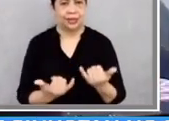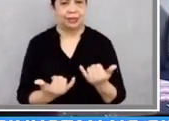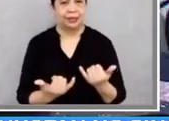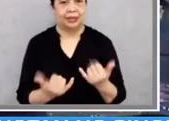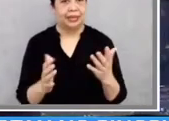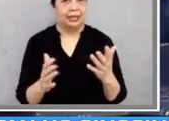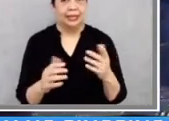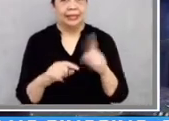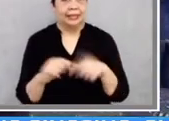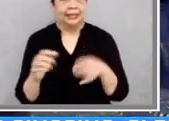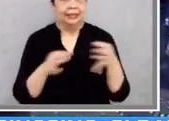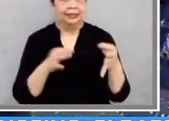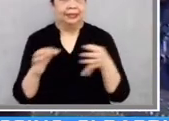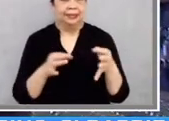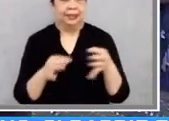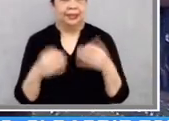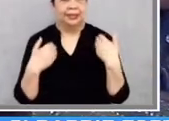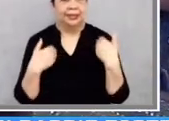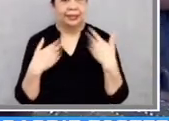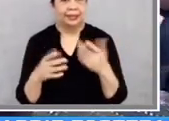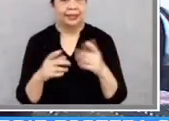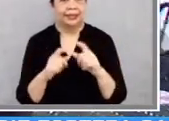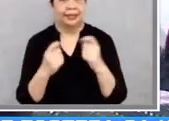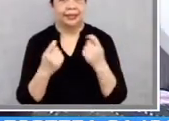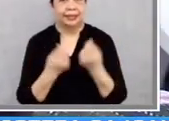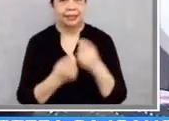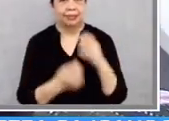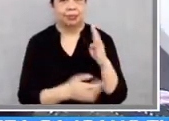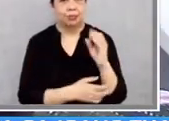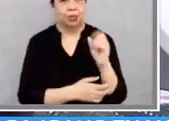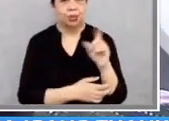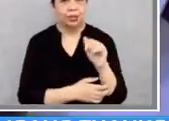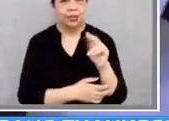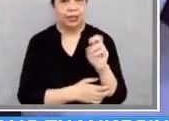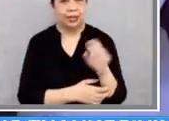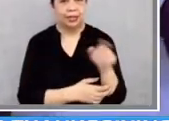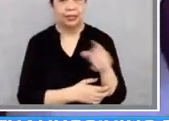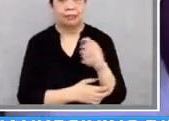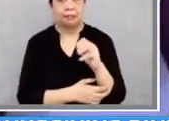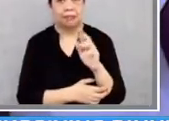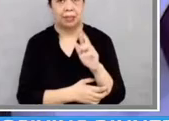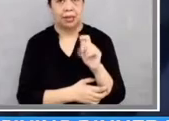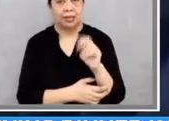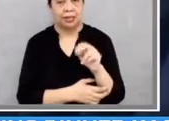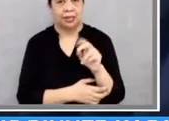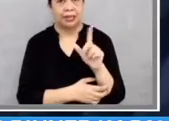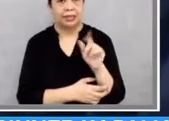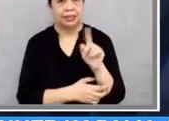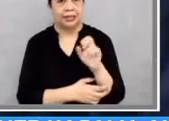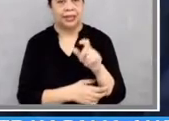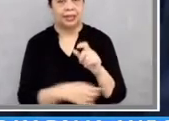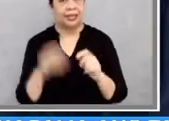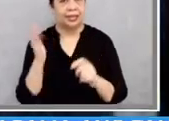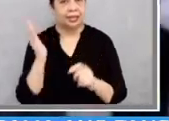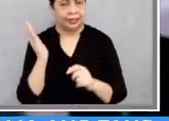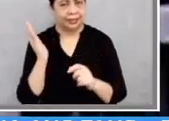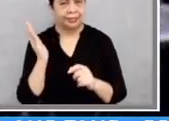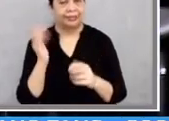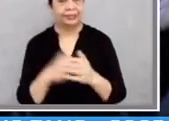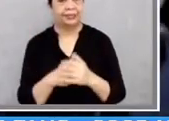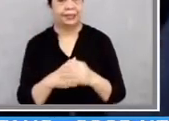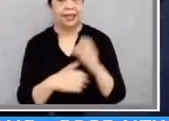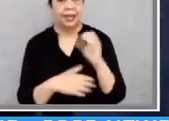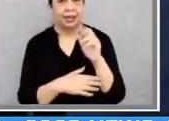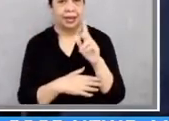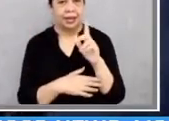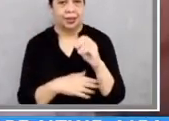ma-explain. Naroon din ang Team Bozenia na sina Martin Del Rosario, Lizelle Lopez at Carlo Gonzalez. Present din